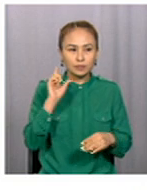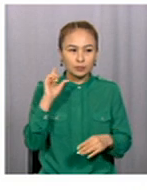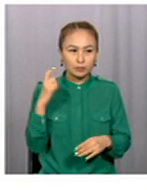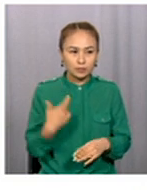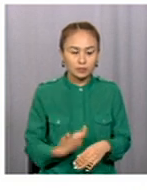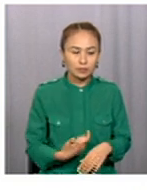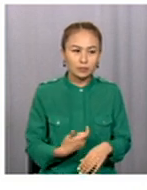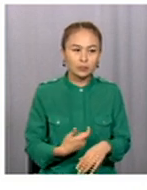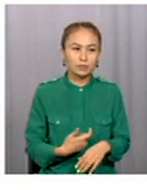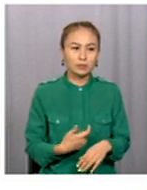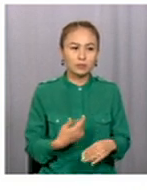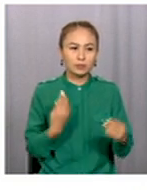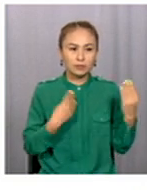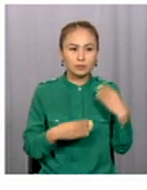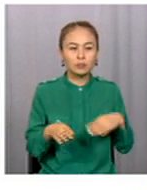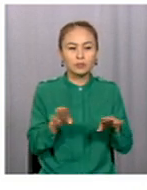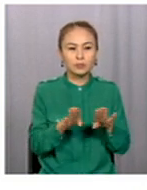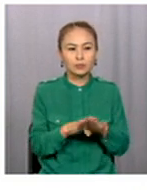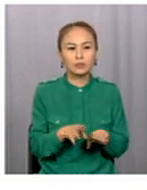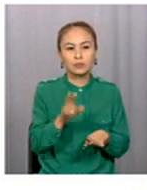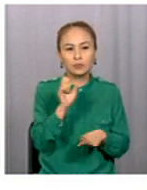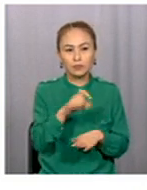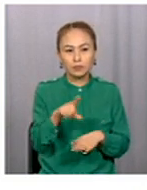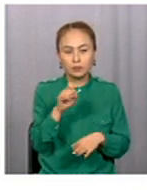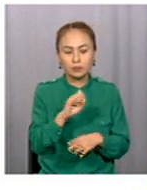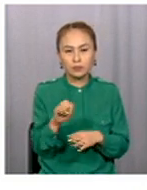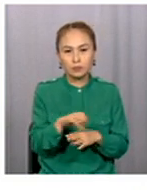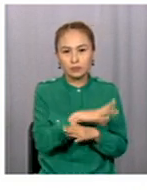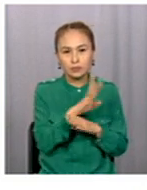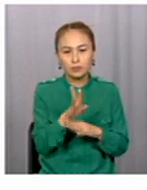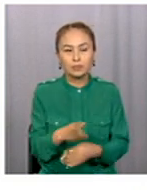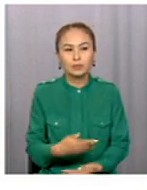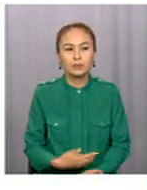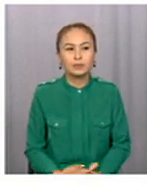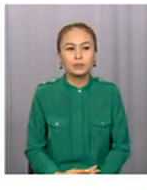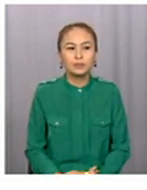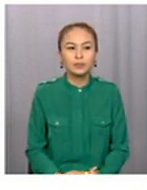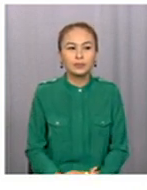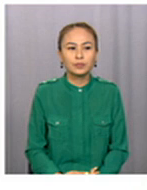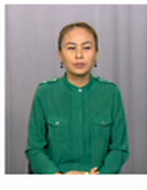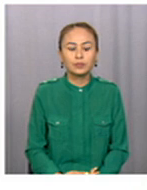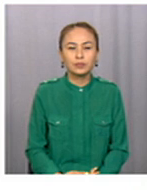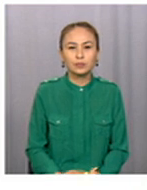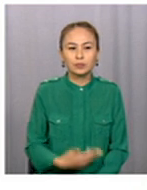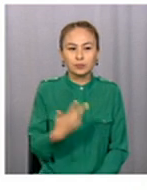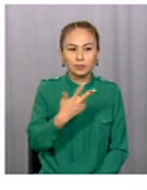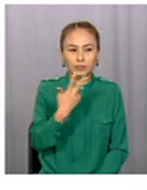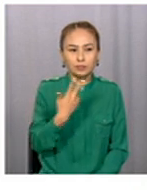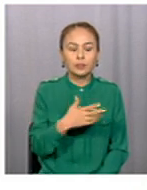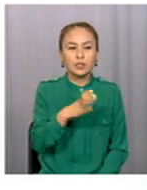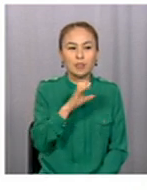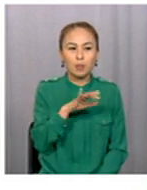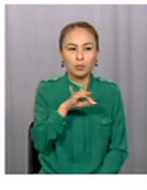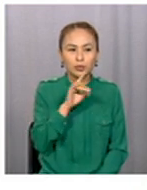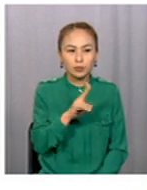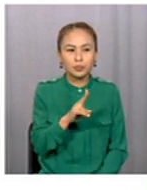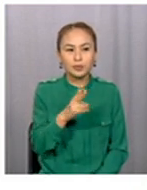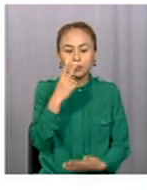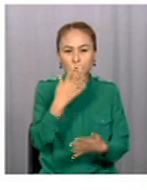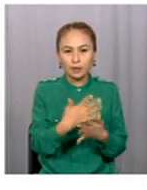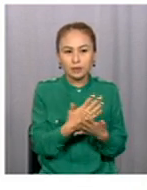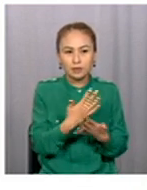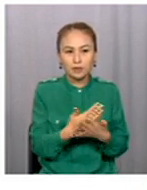шашпауы, қару-жарағы, қорамсағы алтынмен зерленген екен. Ал үшінші дәлел самұрық